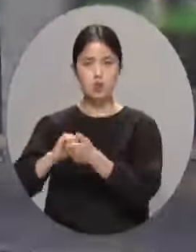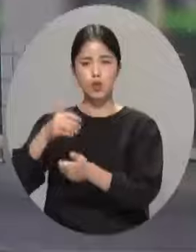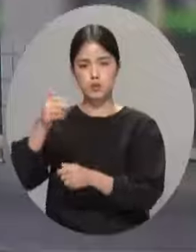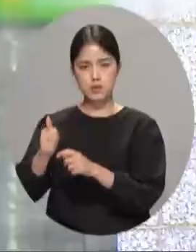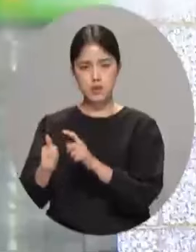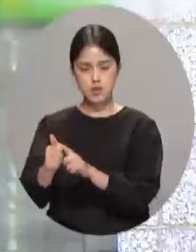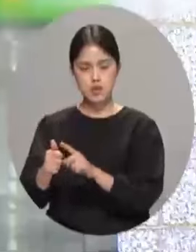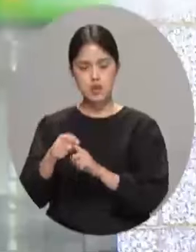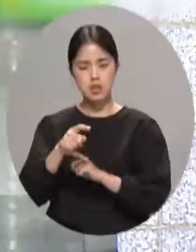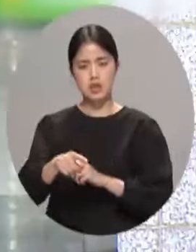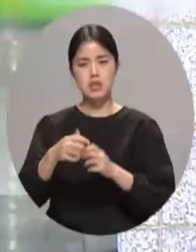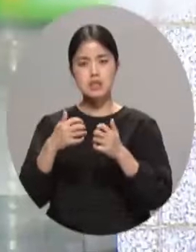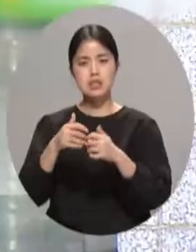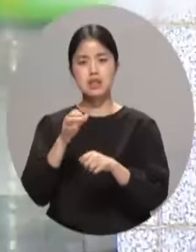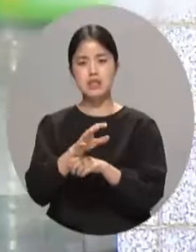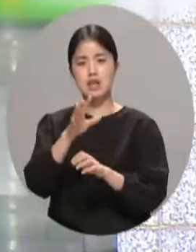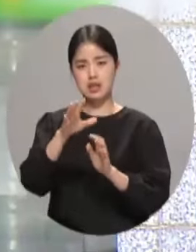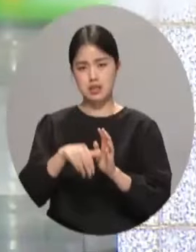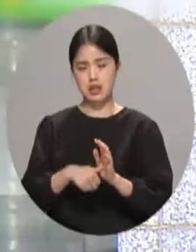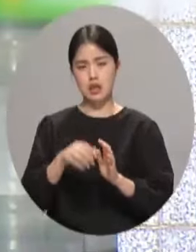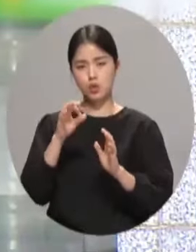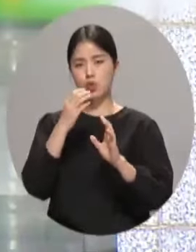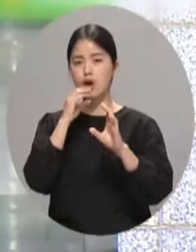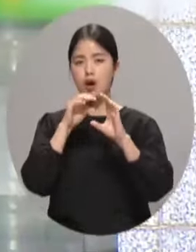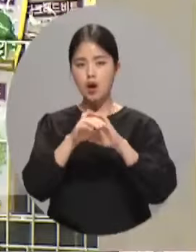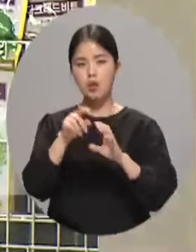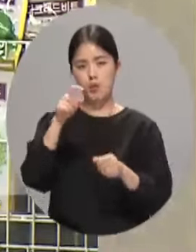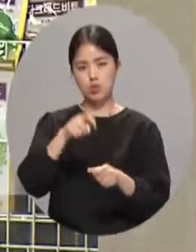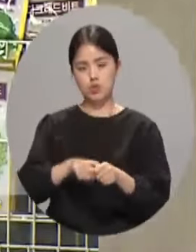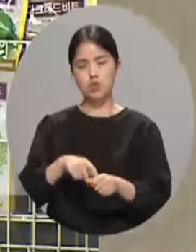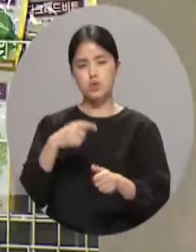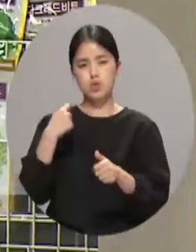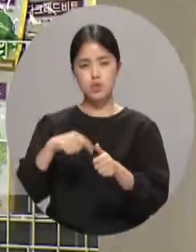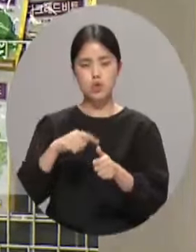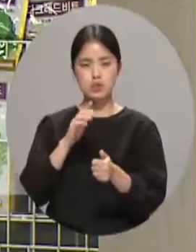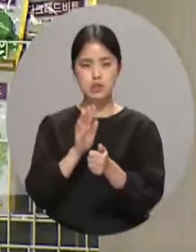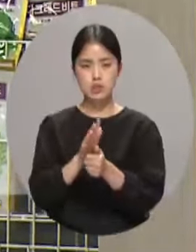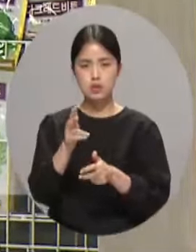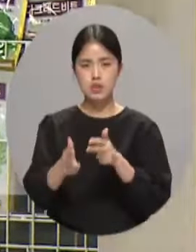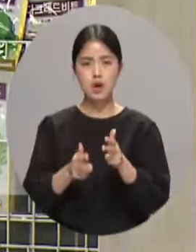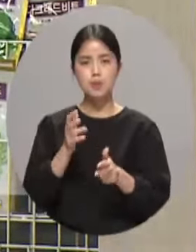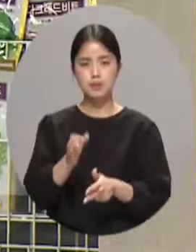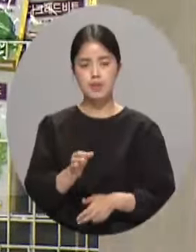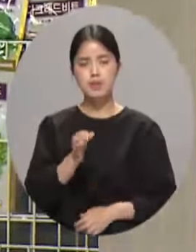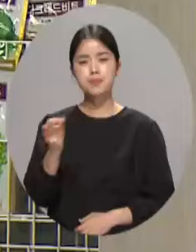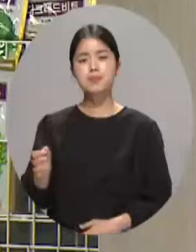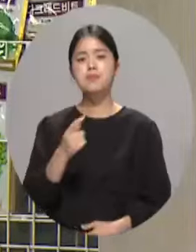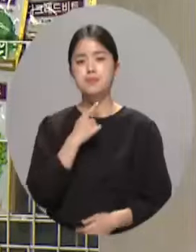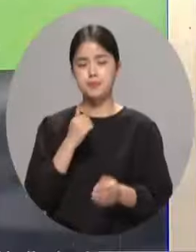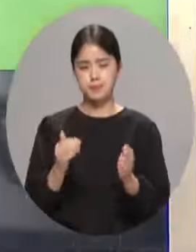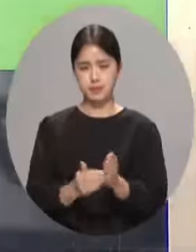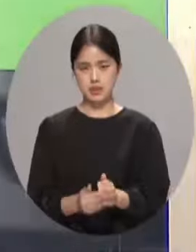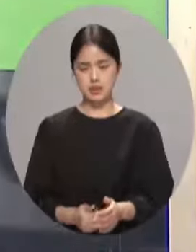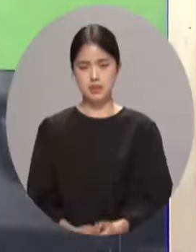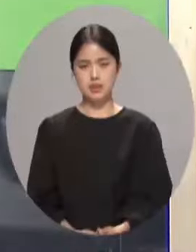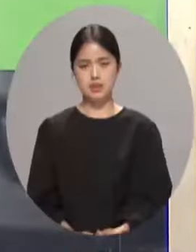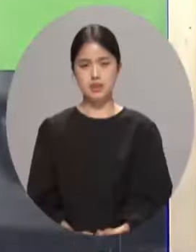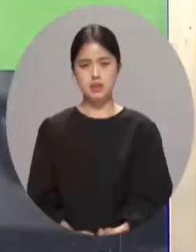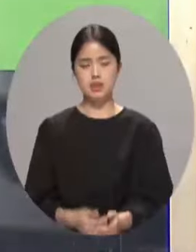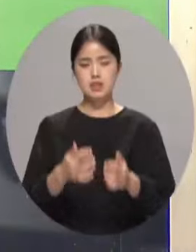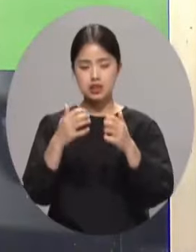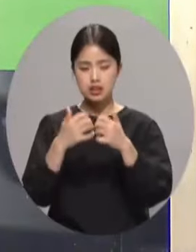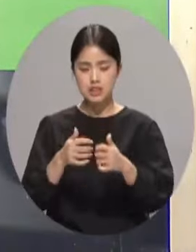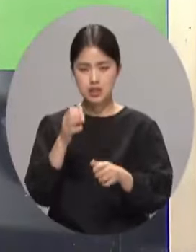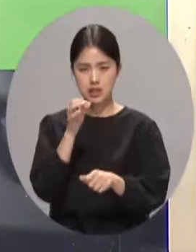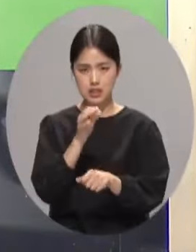농기계를 구입할 경우 리베이트 성격의 일명 교육지원 사업비를 지급해온 것으로 알려졌습니다. 농기계